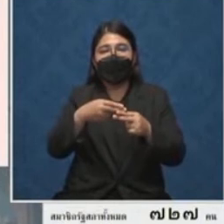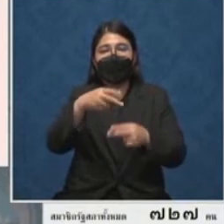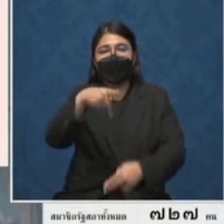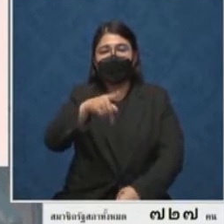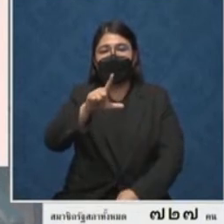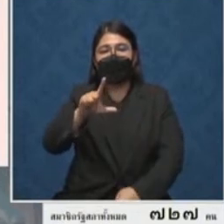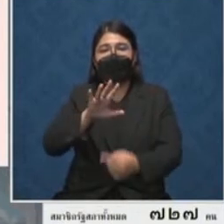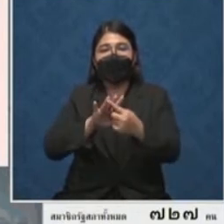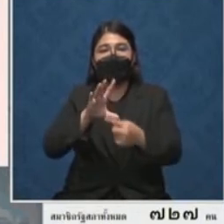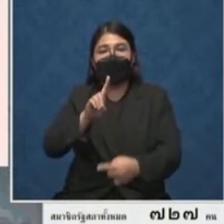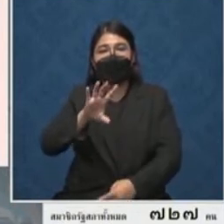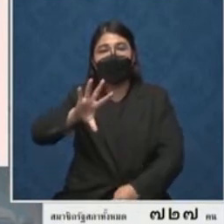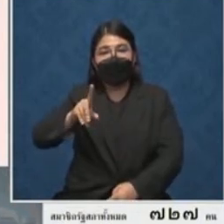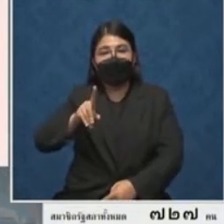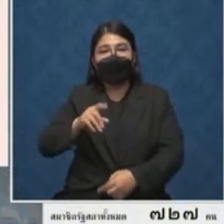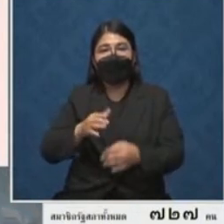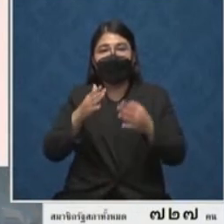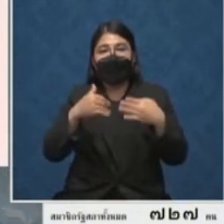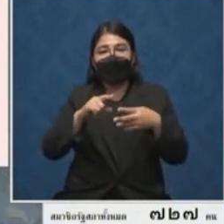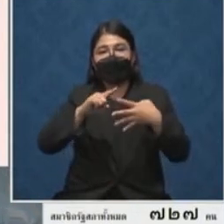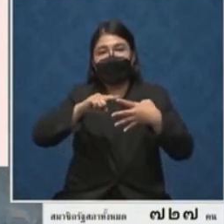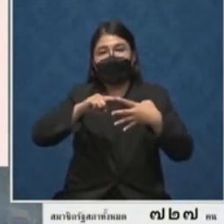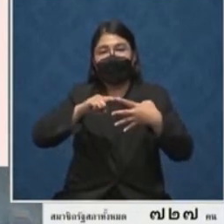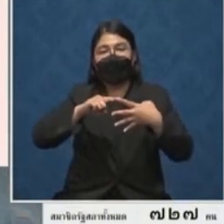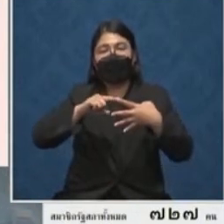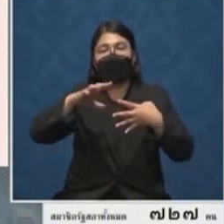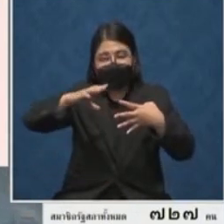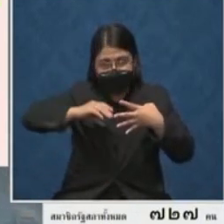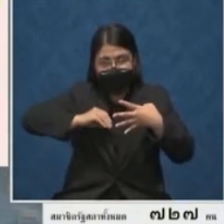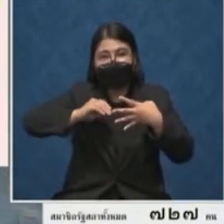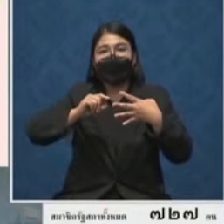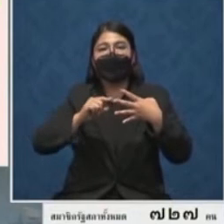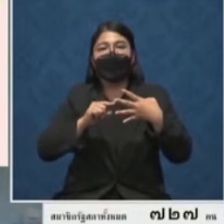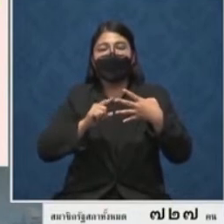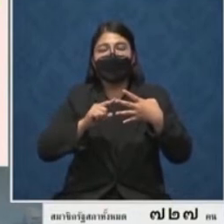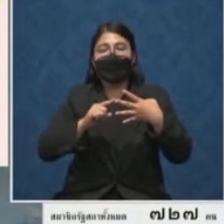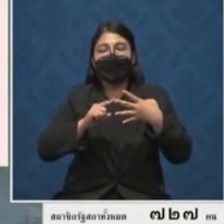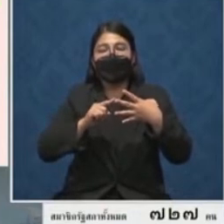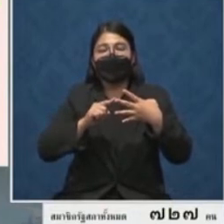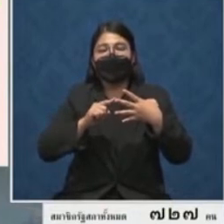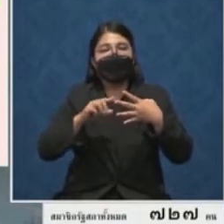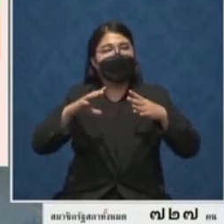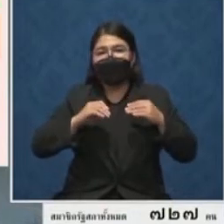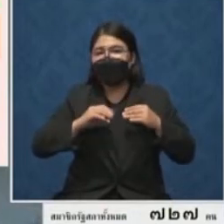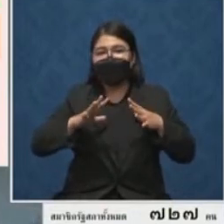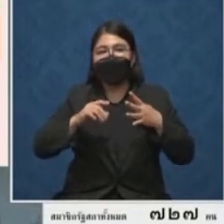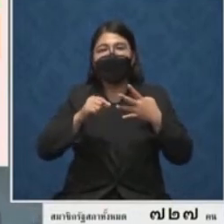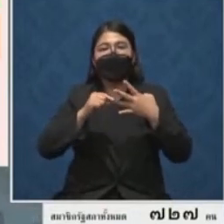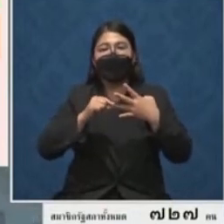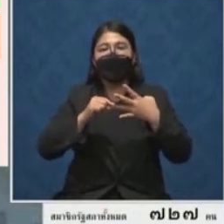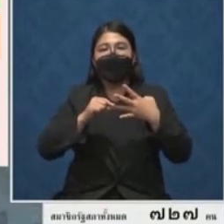1รับหลักการ2ไม่รับหลักการ3ไม่รับหลัก